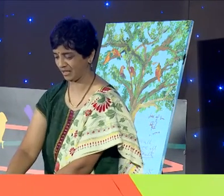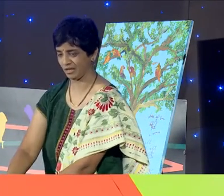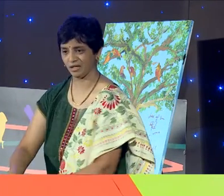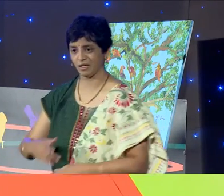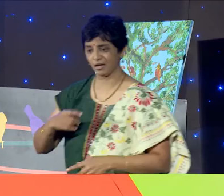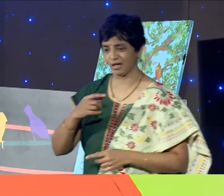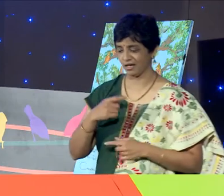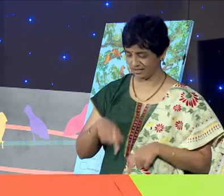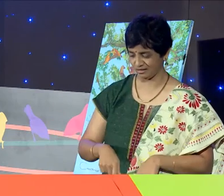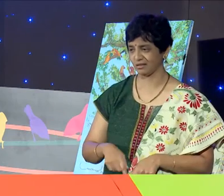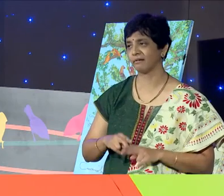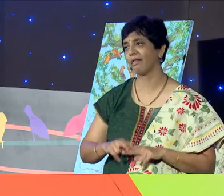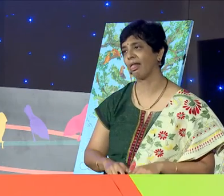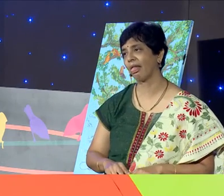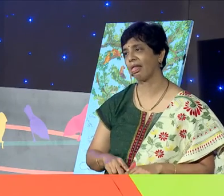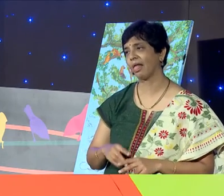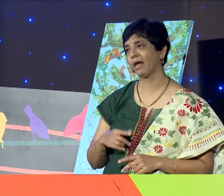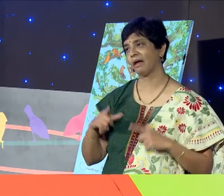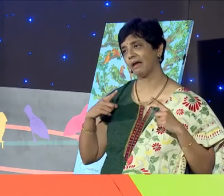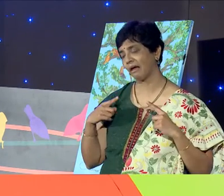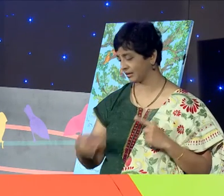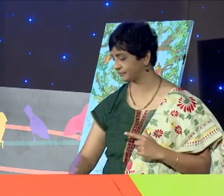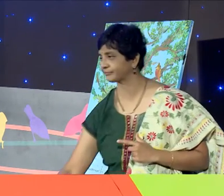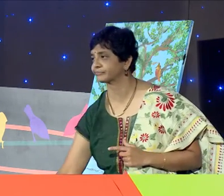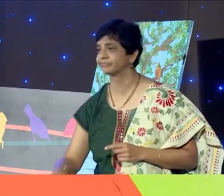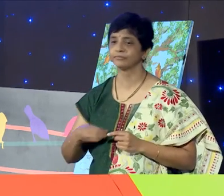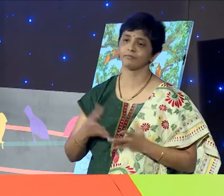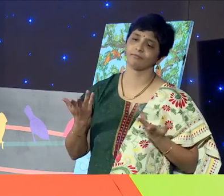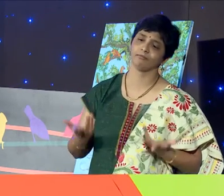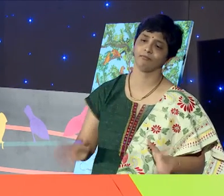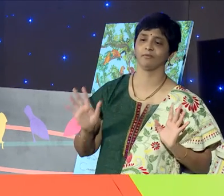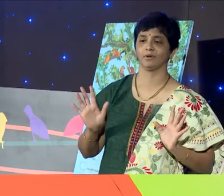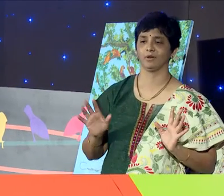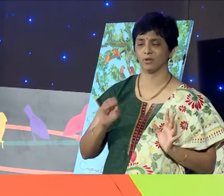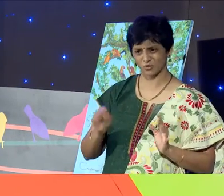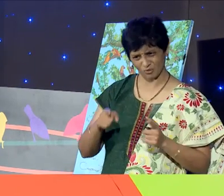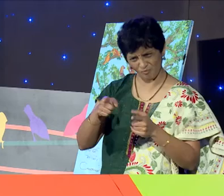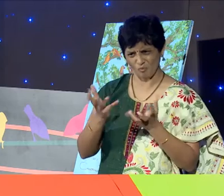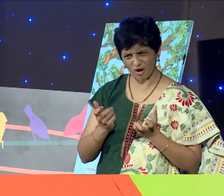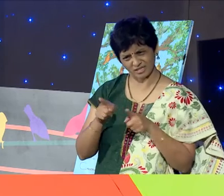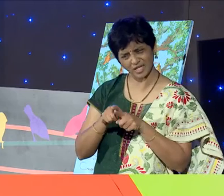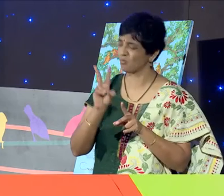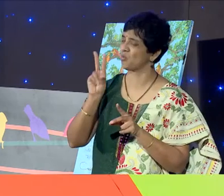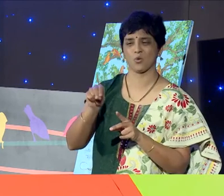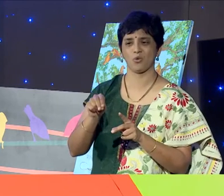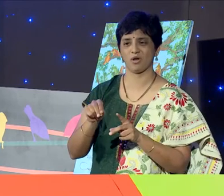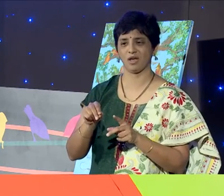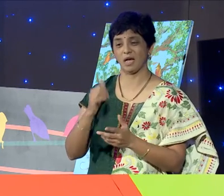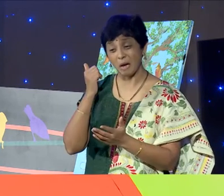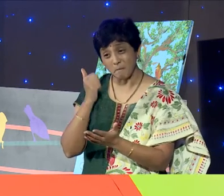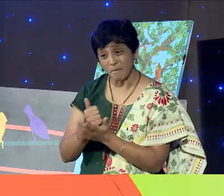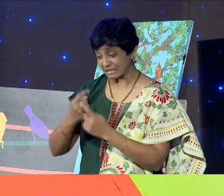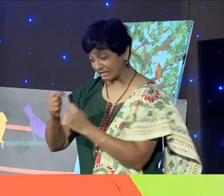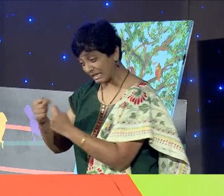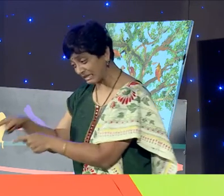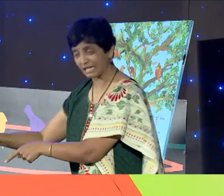उन दोस्तों के लिए इतना जरूर कहना चाहता हूं कि हम हमारी जिंदगी के सर्जना खुद हैं। और इतना याद